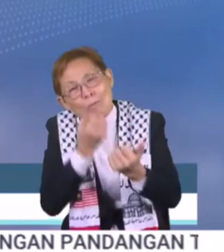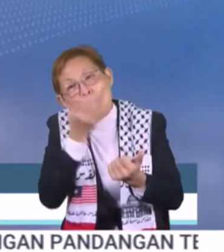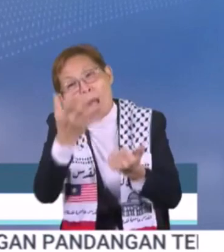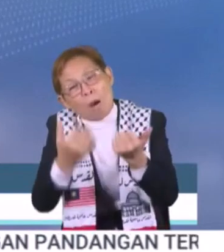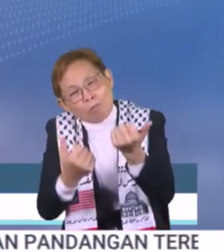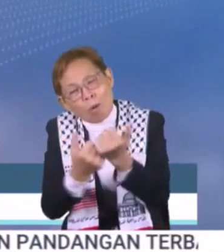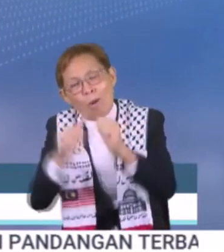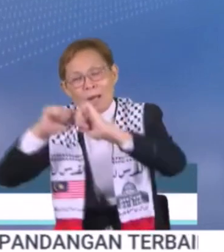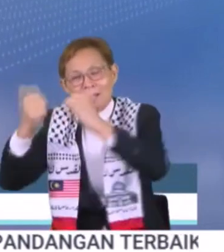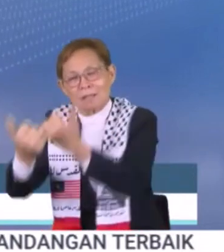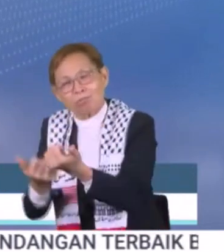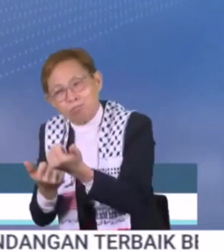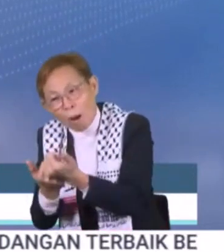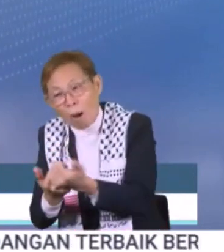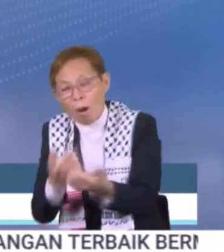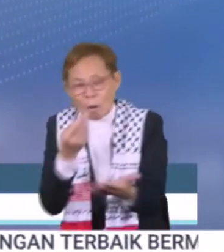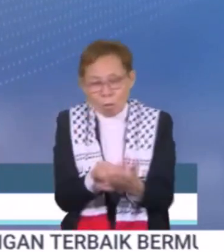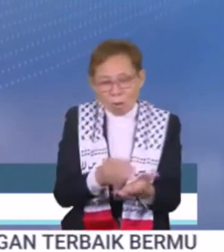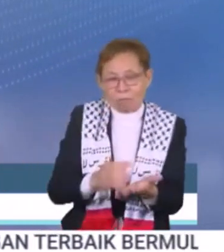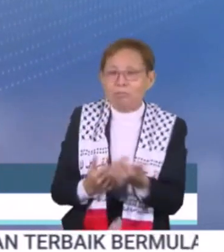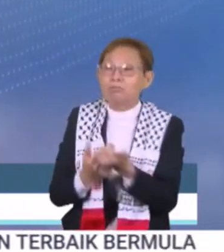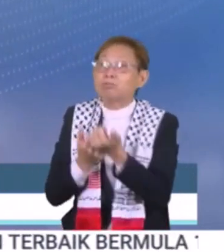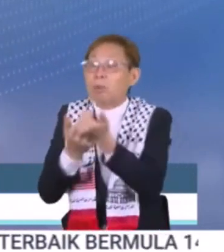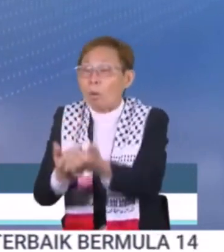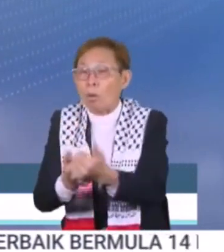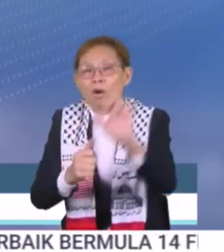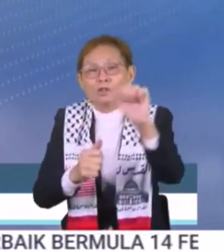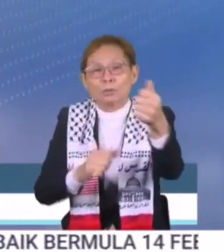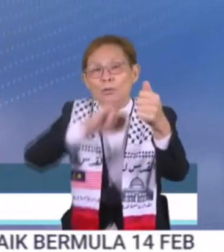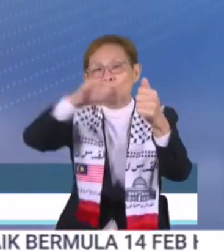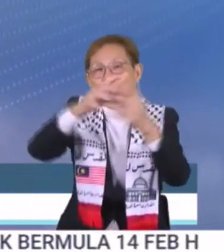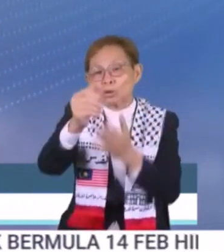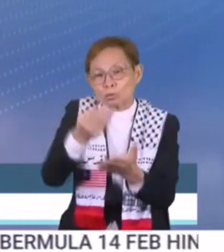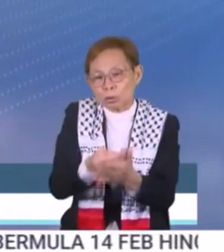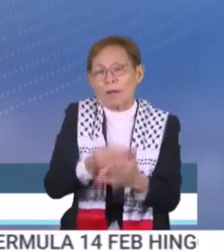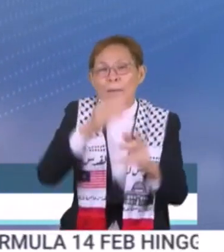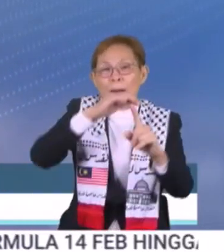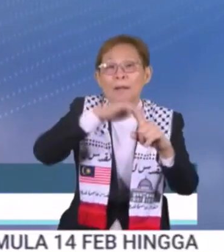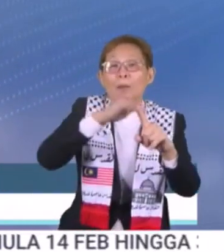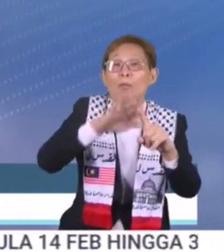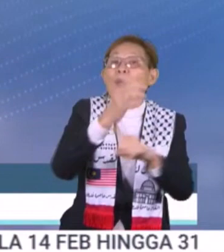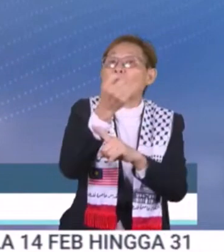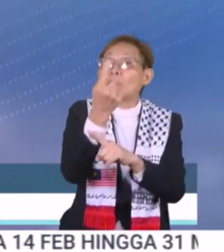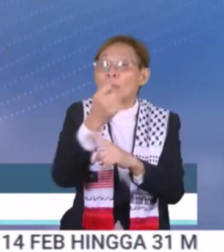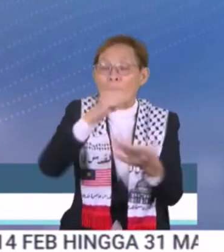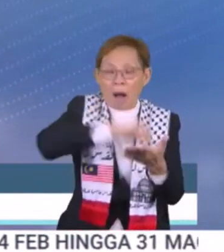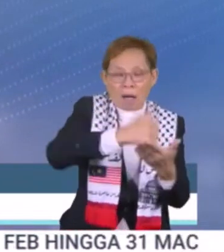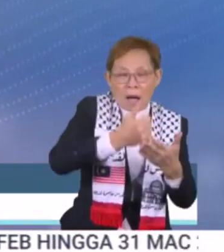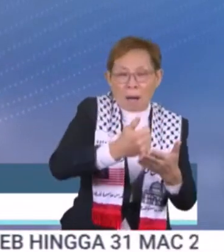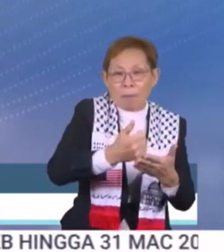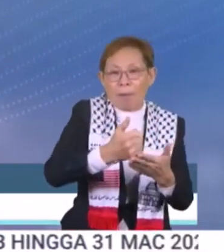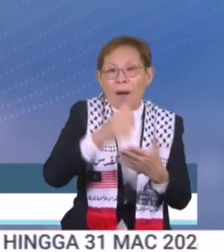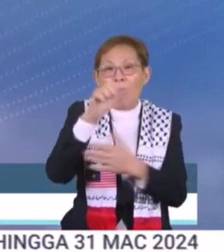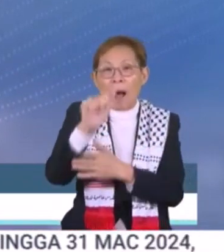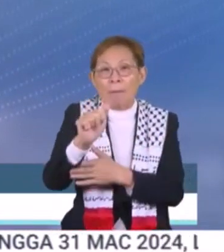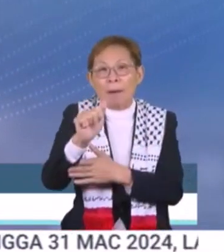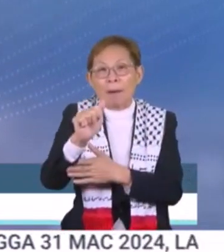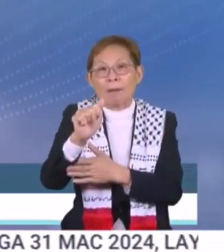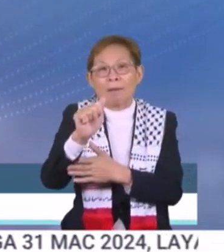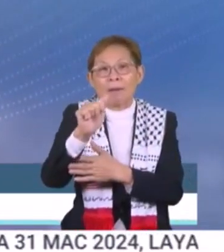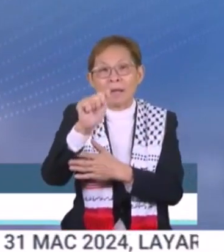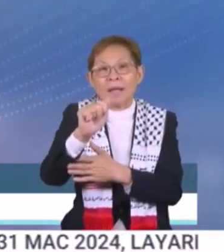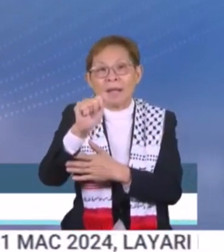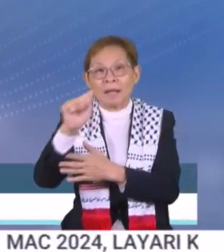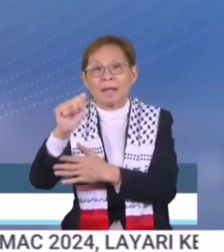kepada agensi tersebut dengan menyalurkan sumbangan sebanyak RM juta November lalu menggunakan akaun amanah kemanusiaan rakyat